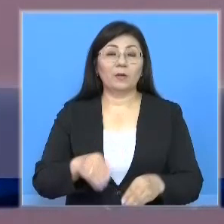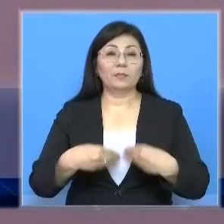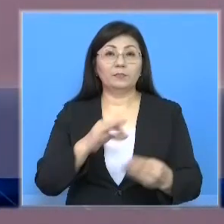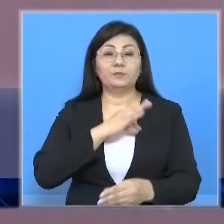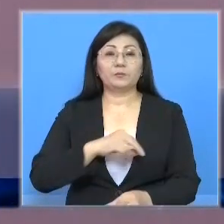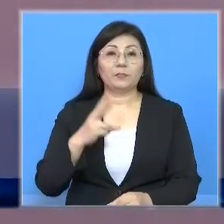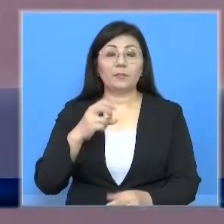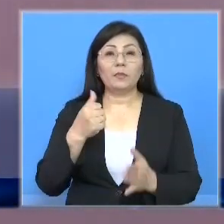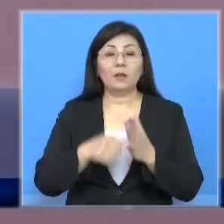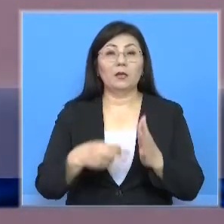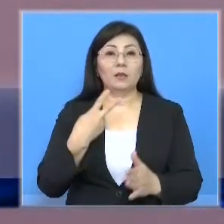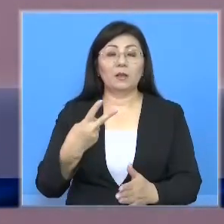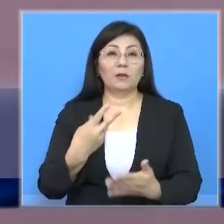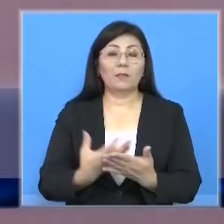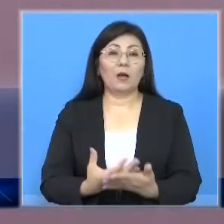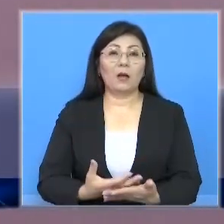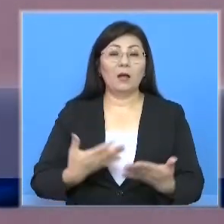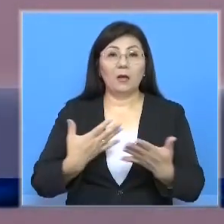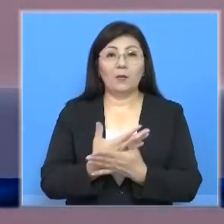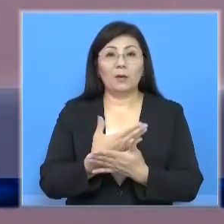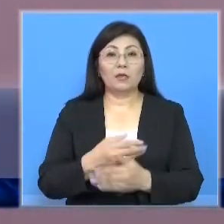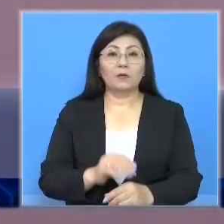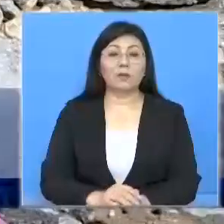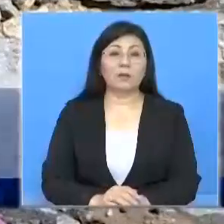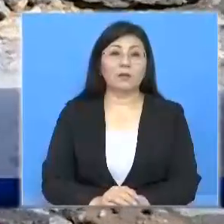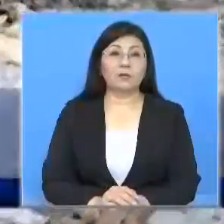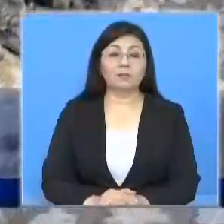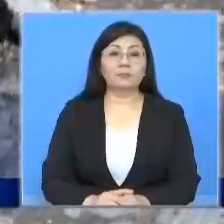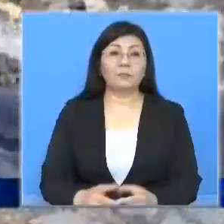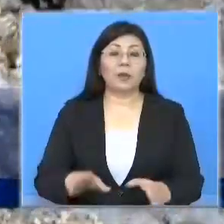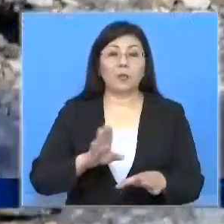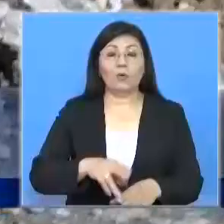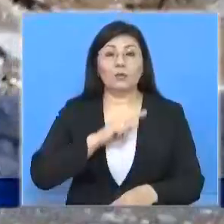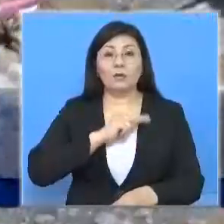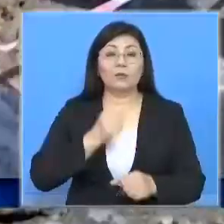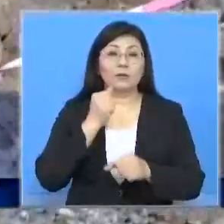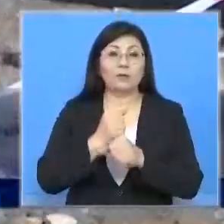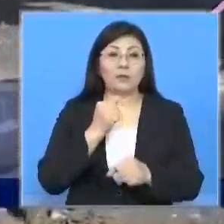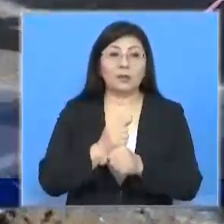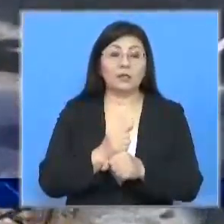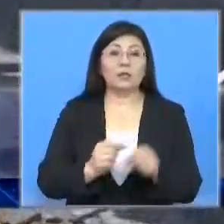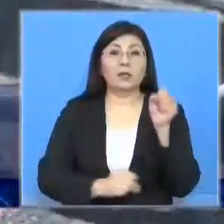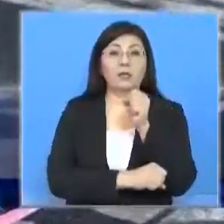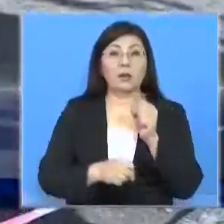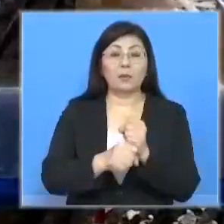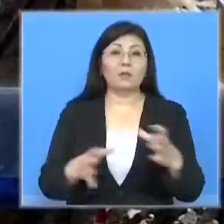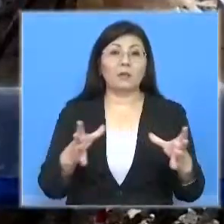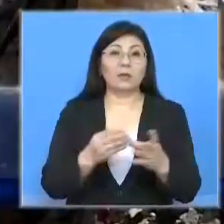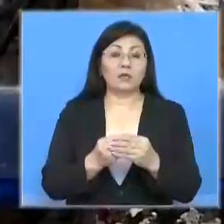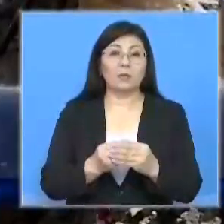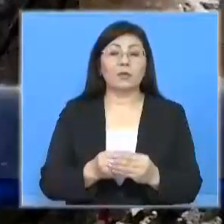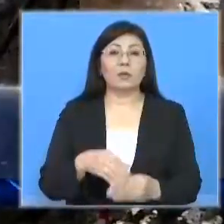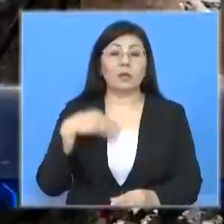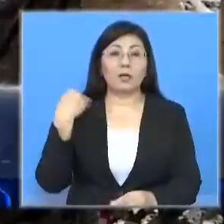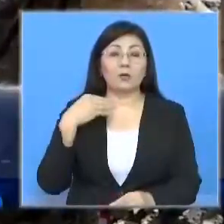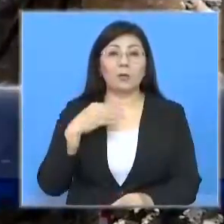262 километра тепловых магистральных и распределенных тепловых сетей. После завершения всех ремонтных работ специалистами совместно с акционерным